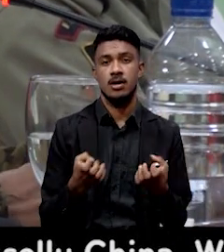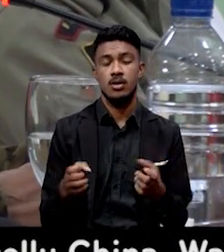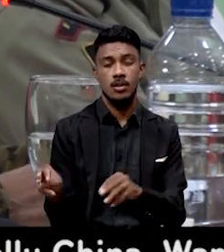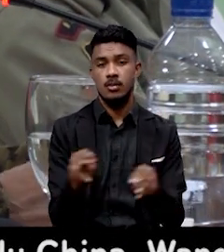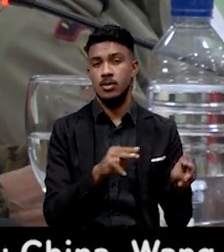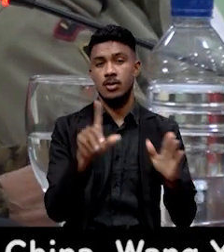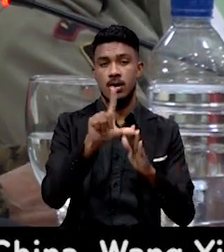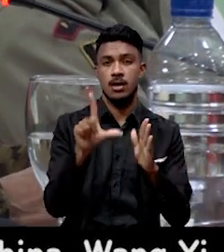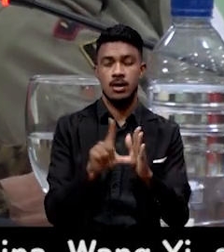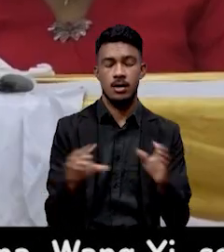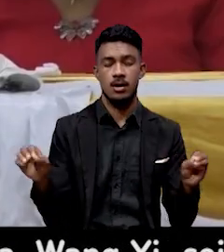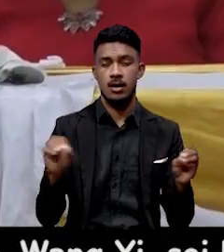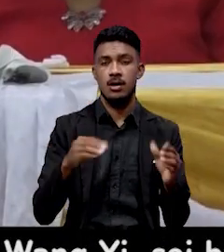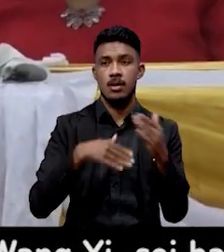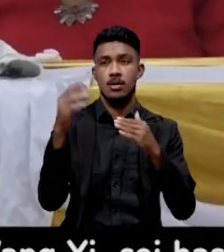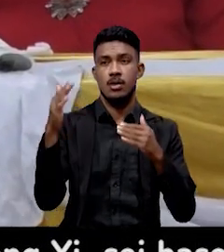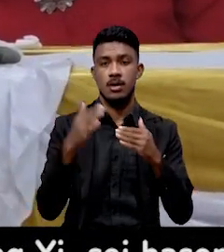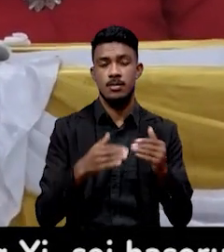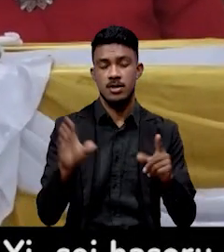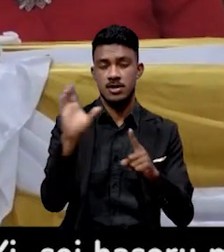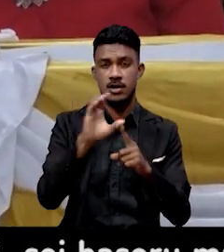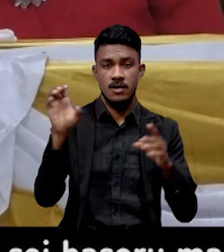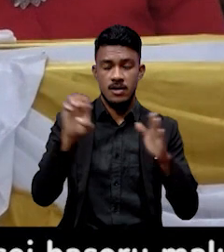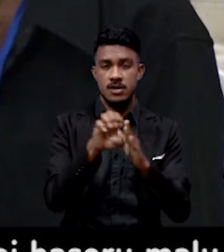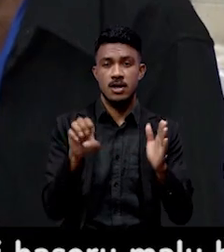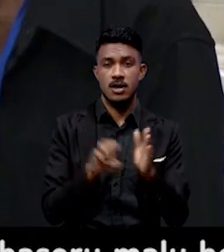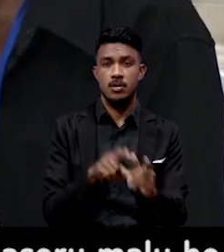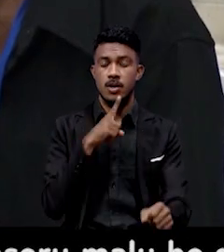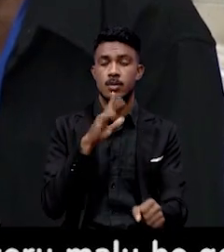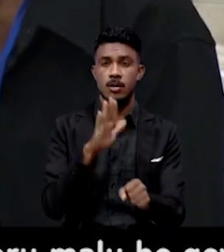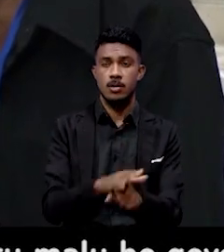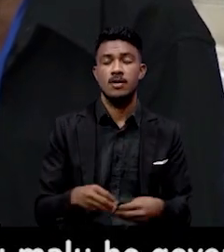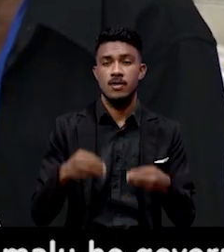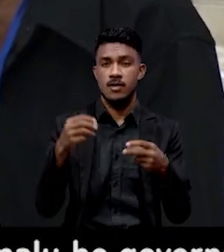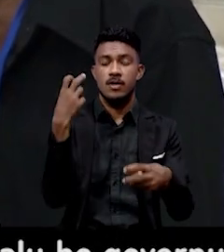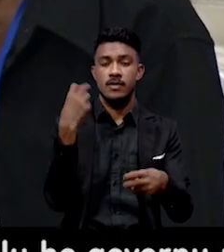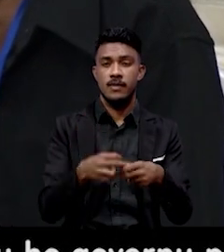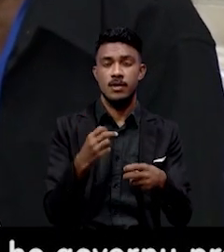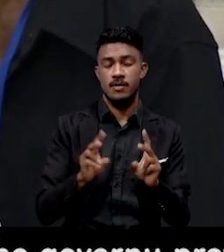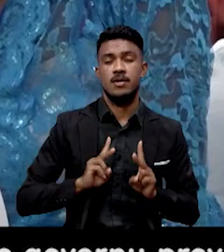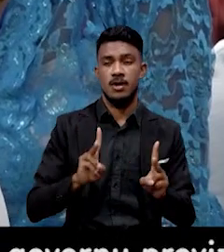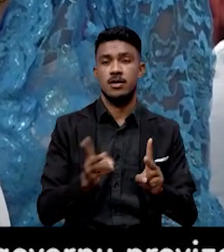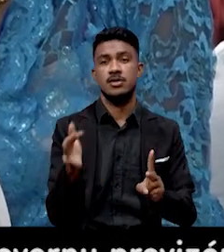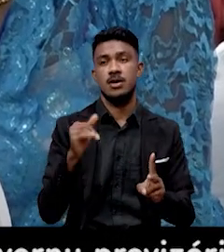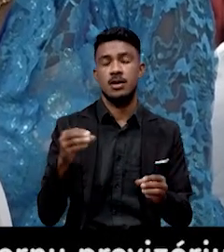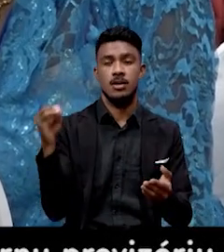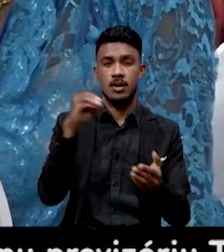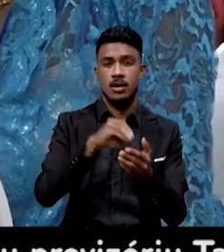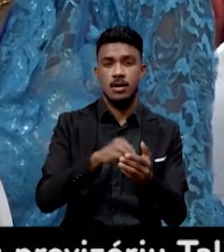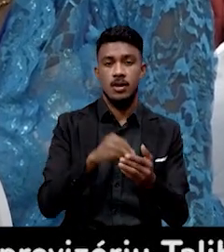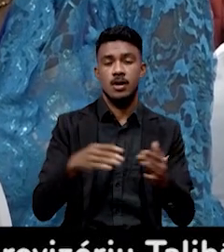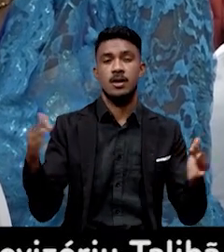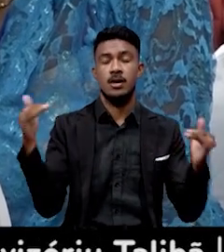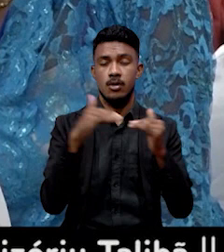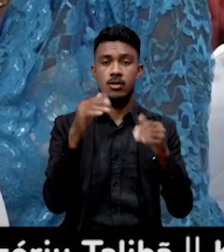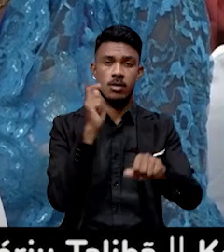e aí é o problema. Chefe Estado mos promete si hato preocupação sira nebe veterano sira levanta durante encontro